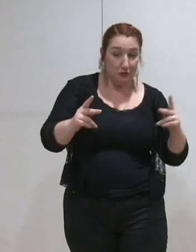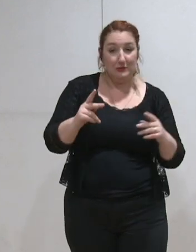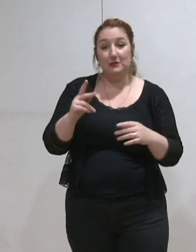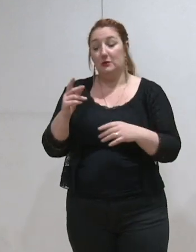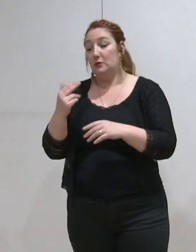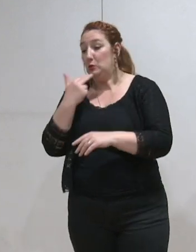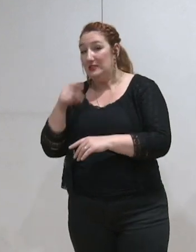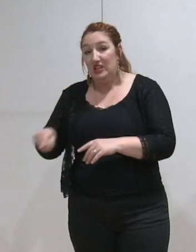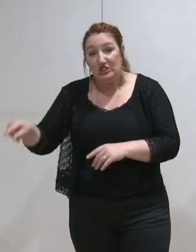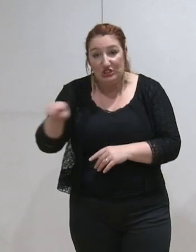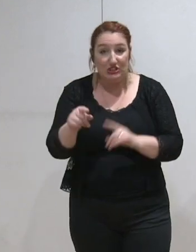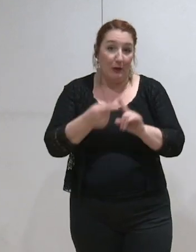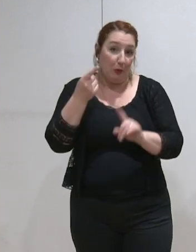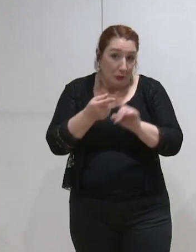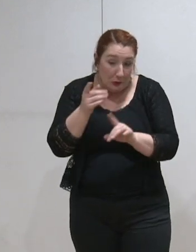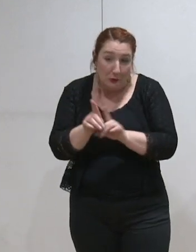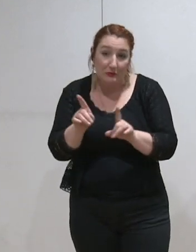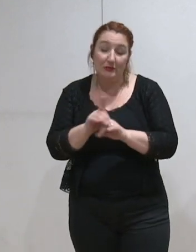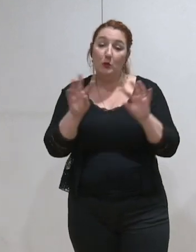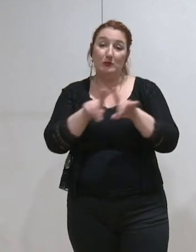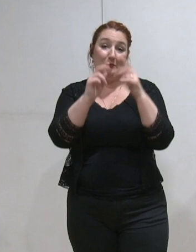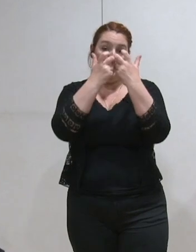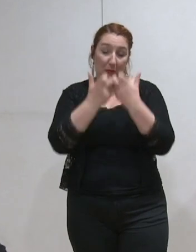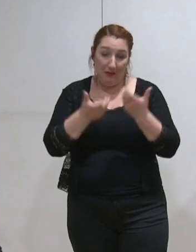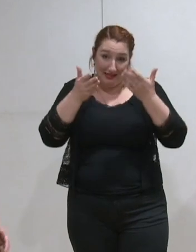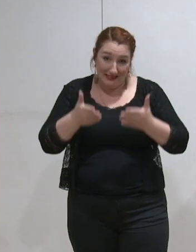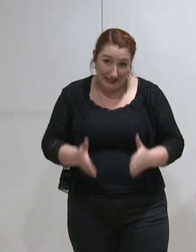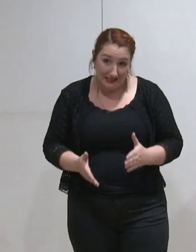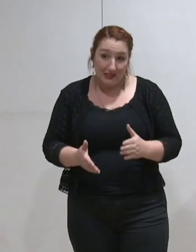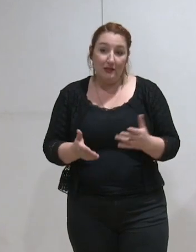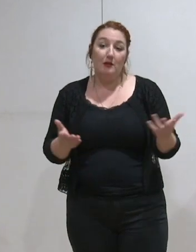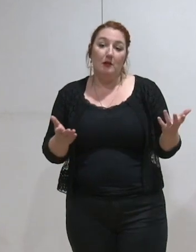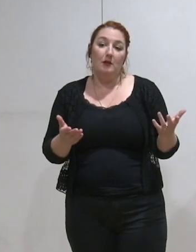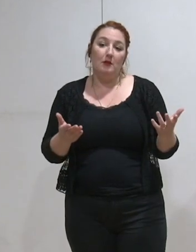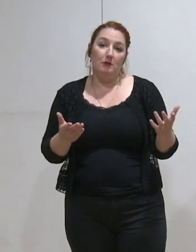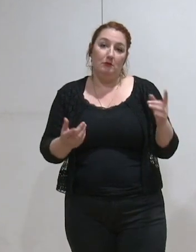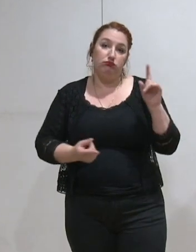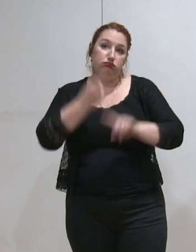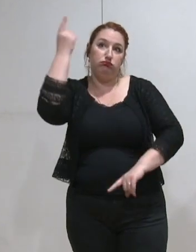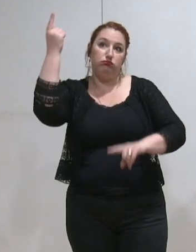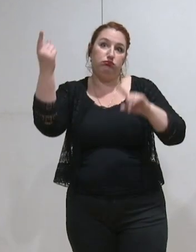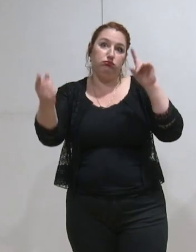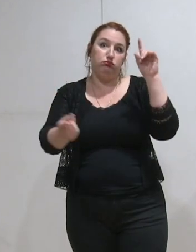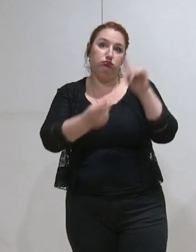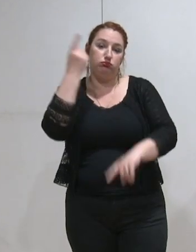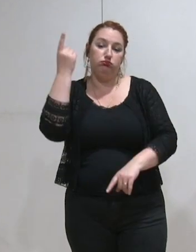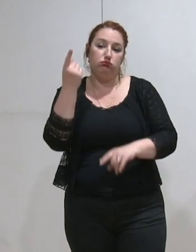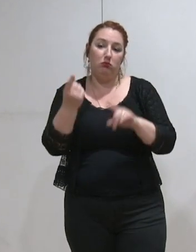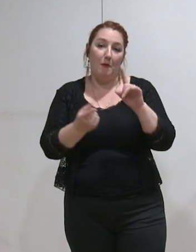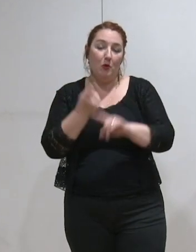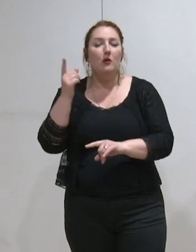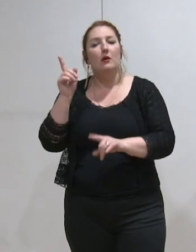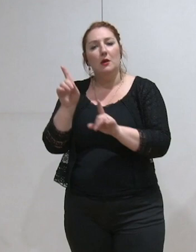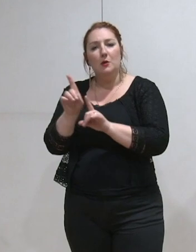d'usager un enjeu de fixation des prix euh et que celui-là est immense et effectivement en construction à la